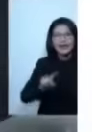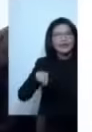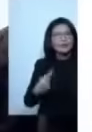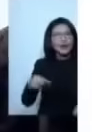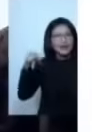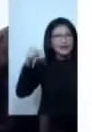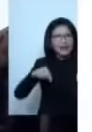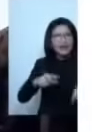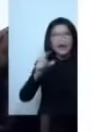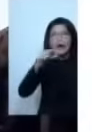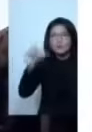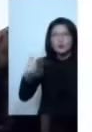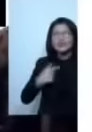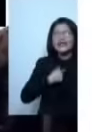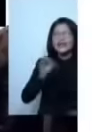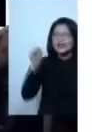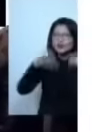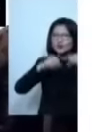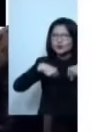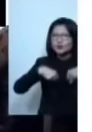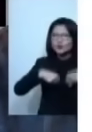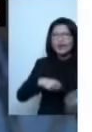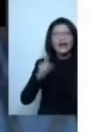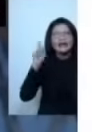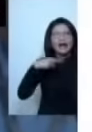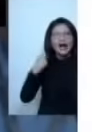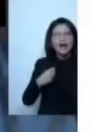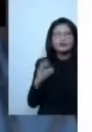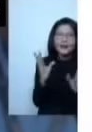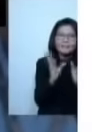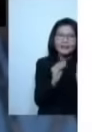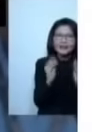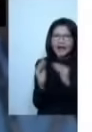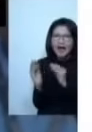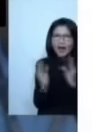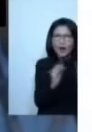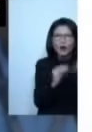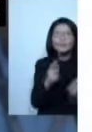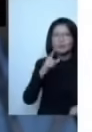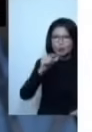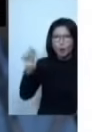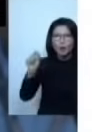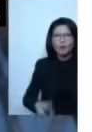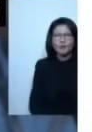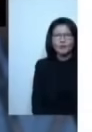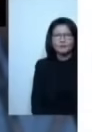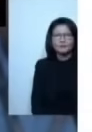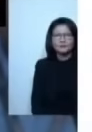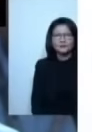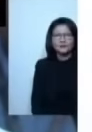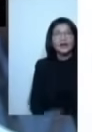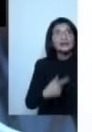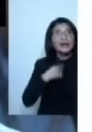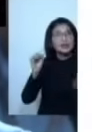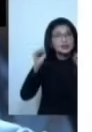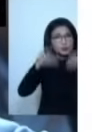pengutan demokrasi pemerintahan maupun isu-isu lain yang diangkat hari ini Tentu ini juga menjadi gambaran untuk para pemirsa di rumah untuk para masyarakat